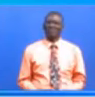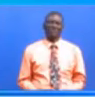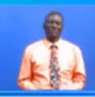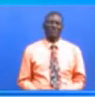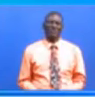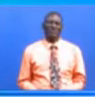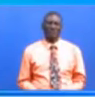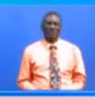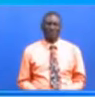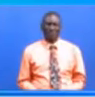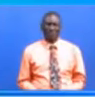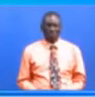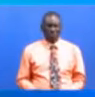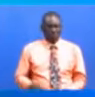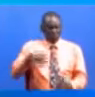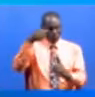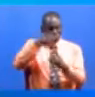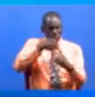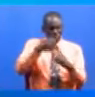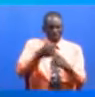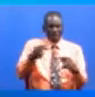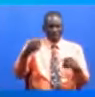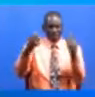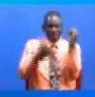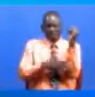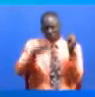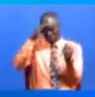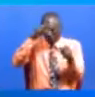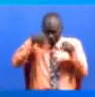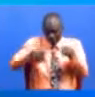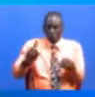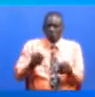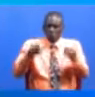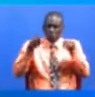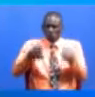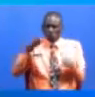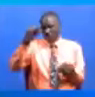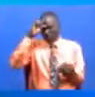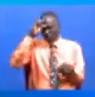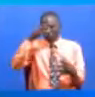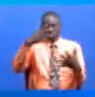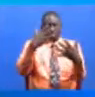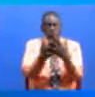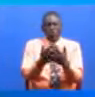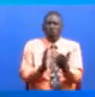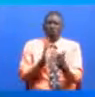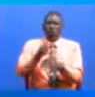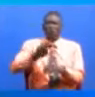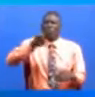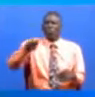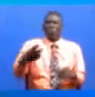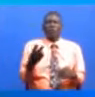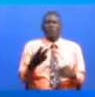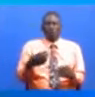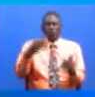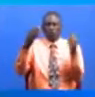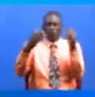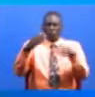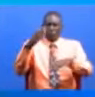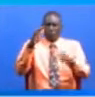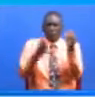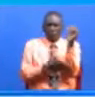Vita dhidi ya pombe haramu vimeingia jijini Nairobi. Leo serikali ilinasa zaidi ya lita 2000 za pombe haramu na